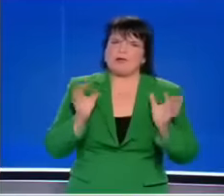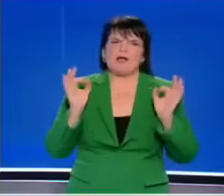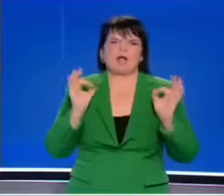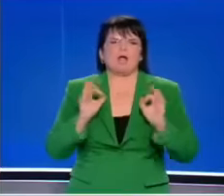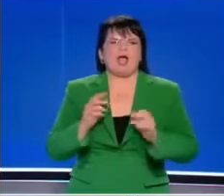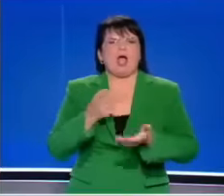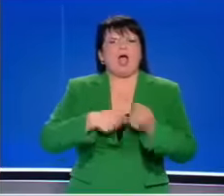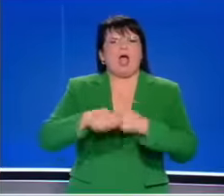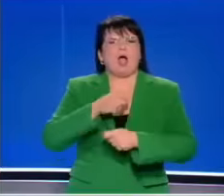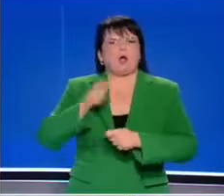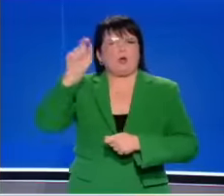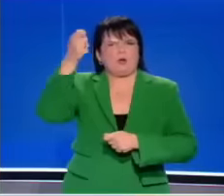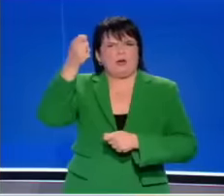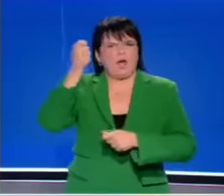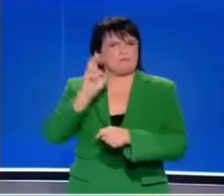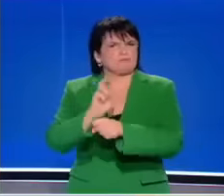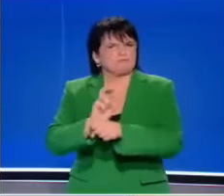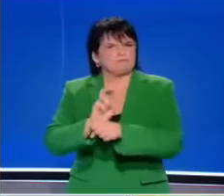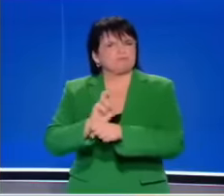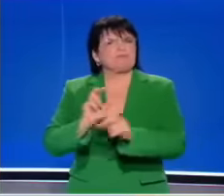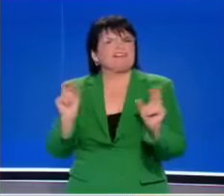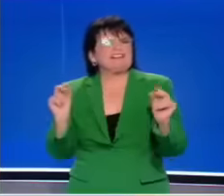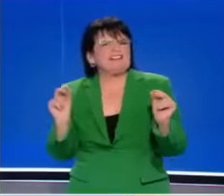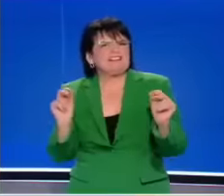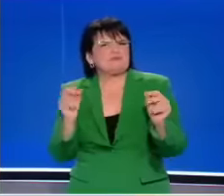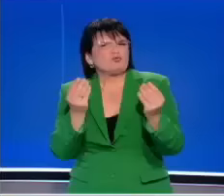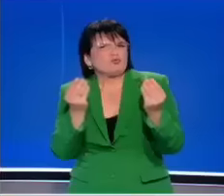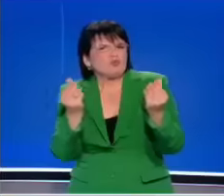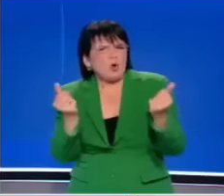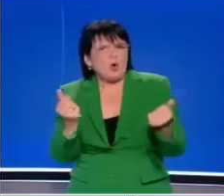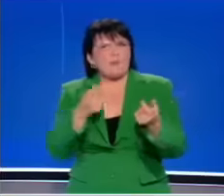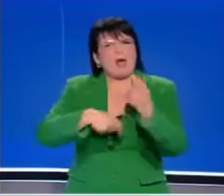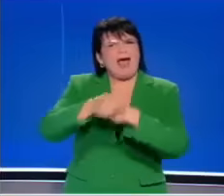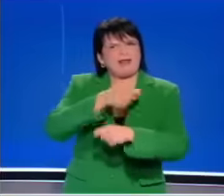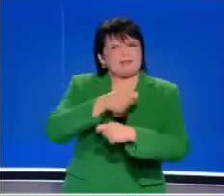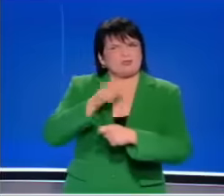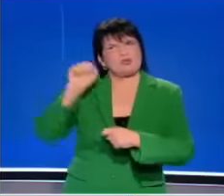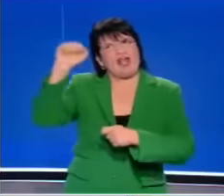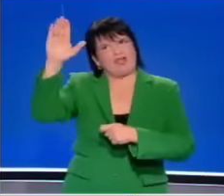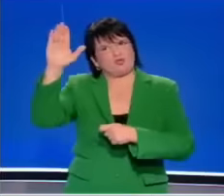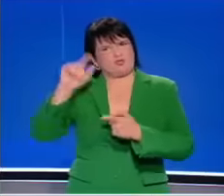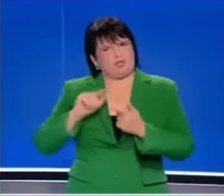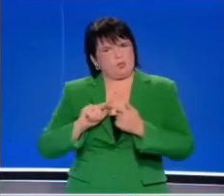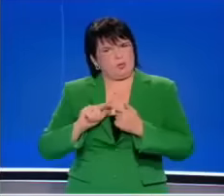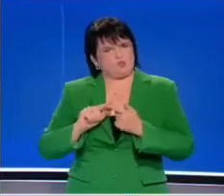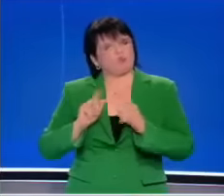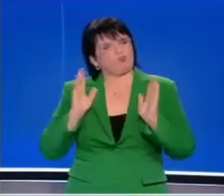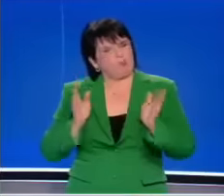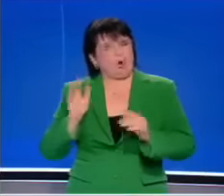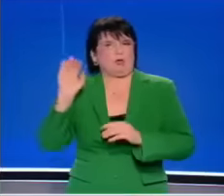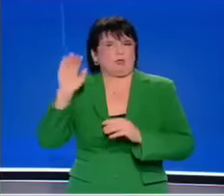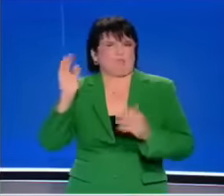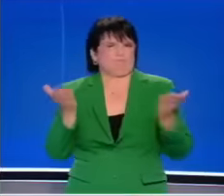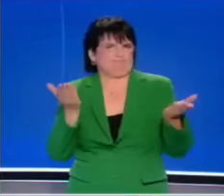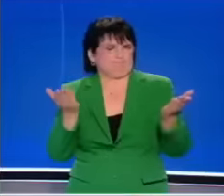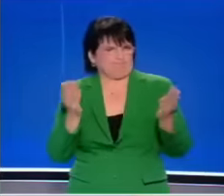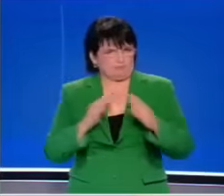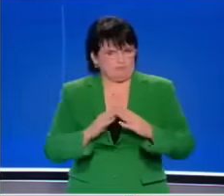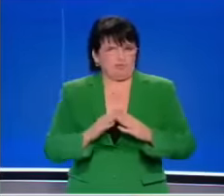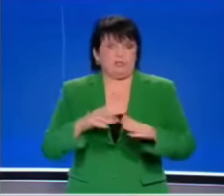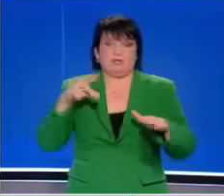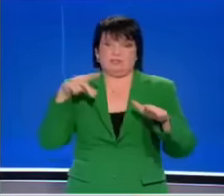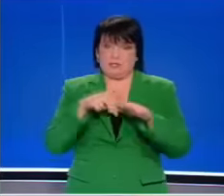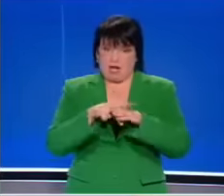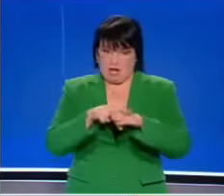αγορά ενέργειας υπολείπεται σε ρυθμίσεις που έχουν άλλες αγορές ενέργειας στο εξωτερικό άρα λοιπόν εμείς λέμε οι